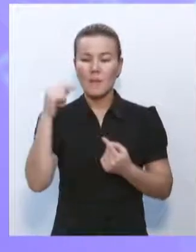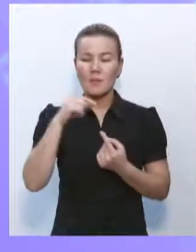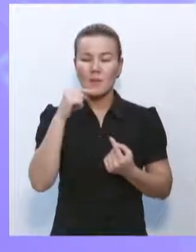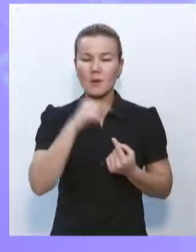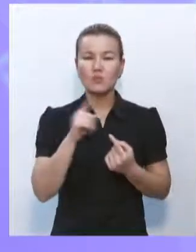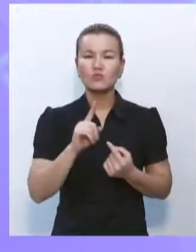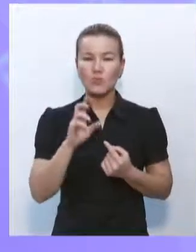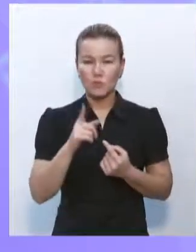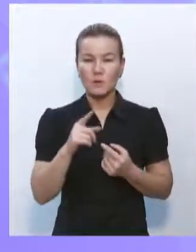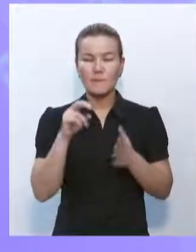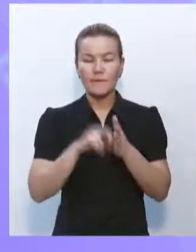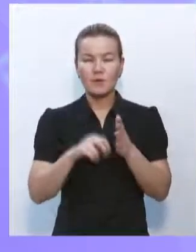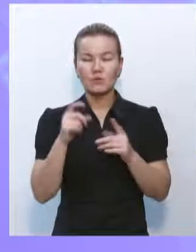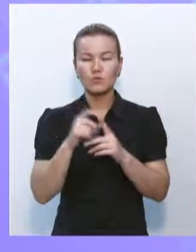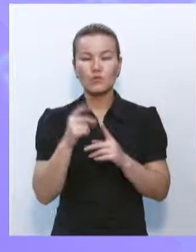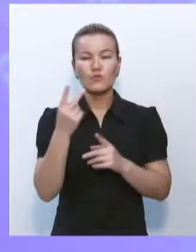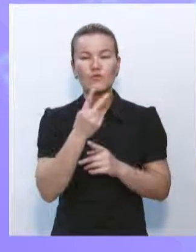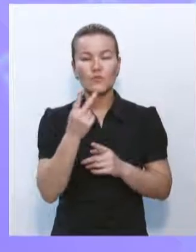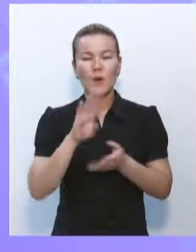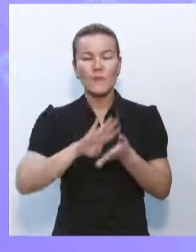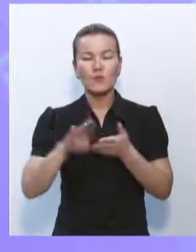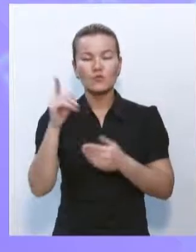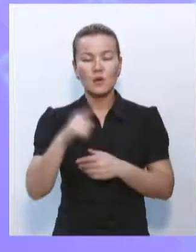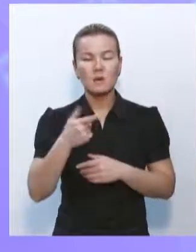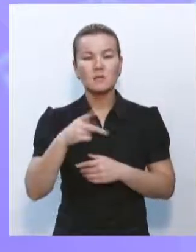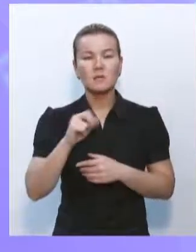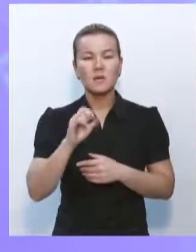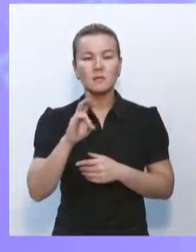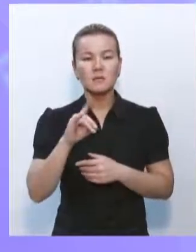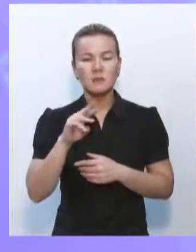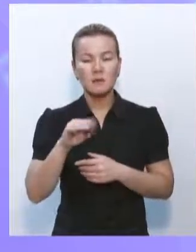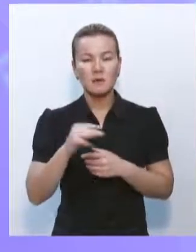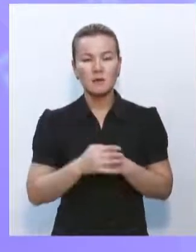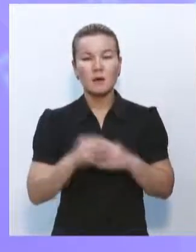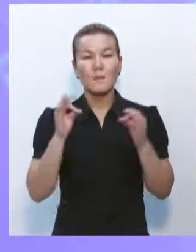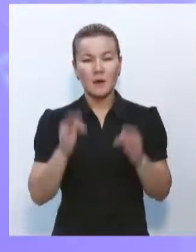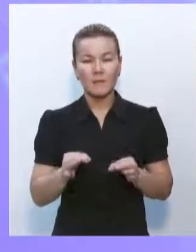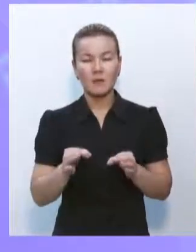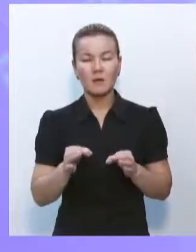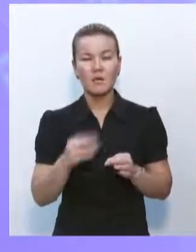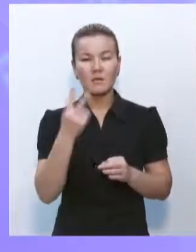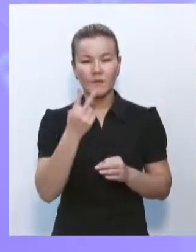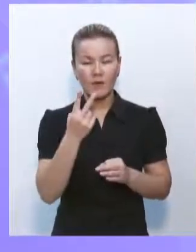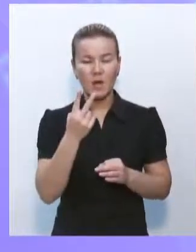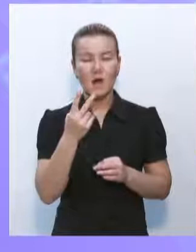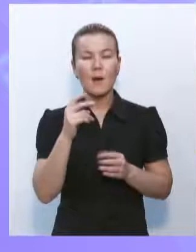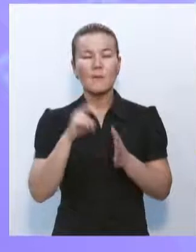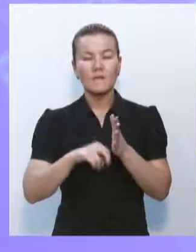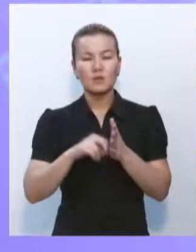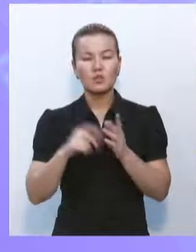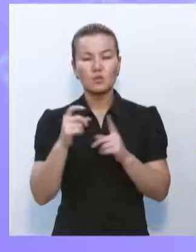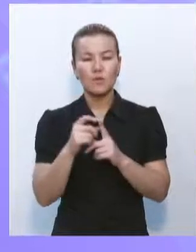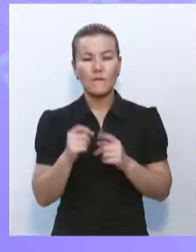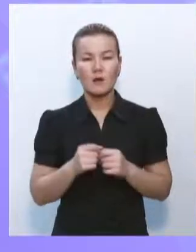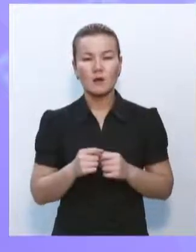подобрать, чтобы проверить слово с двумя безударными гласными? Правильно, два проверочных